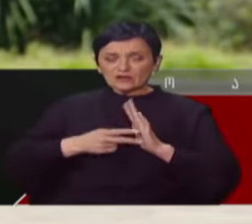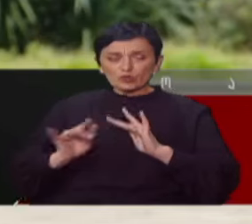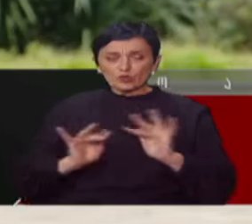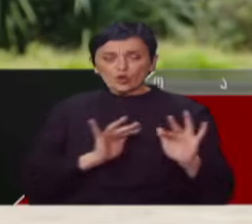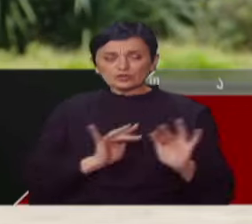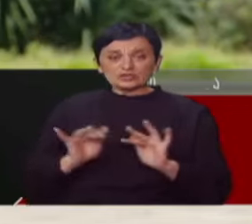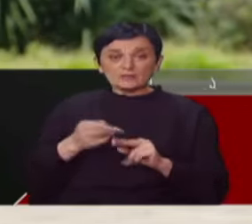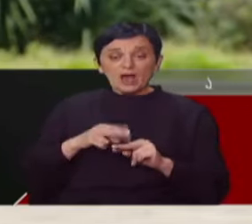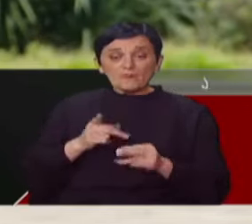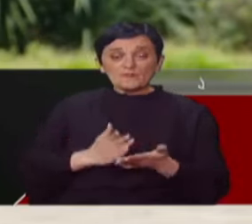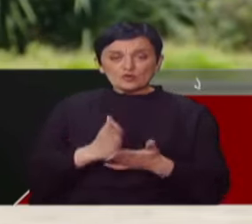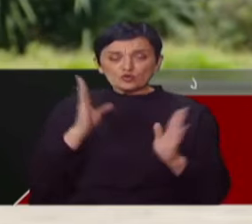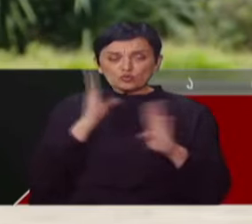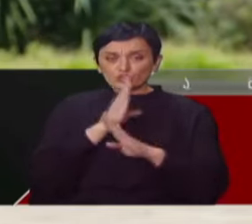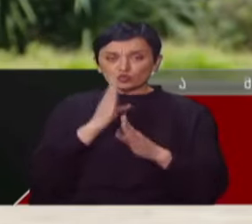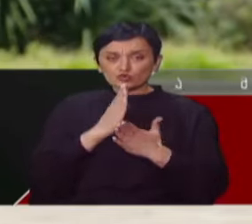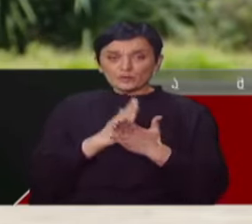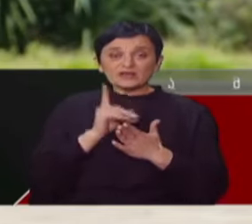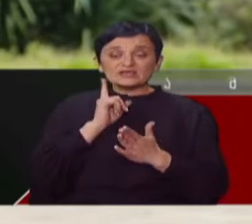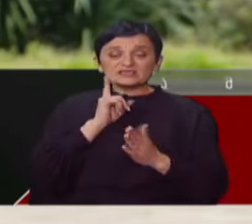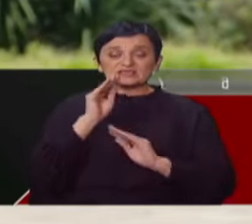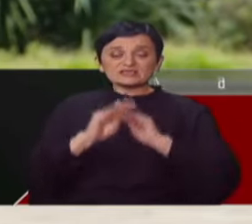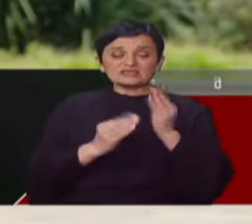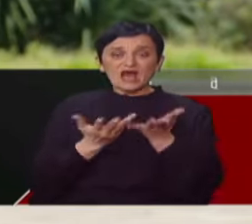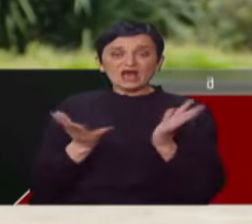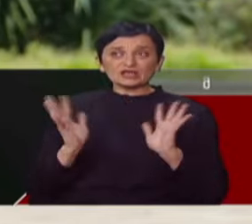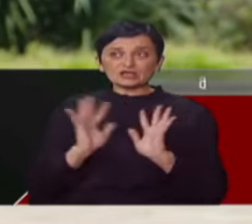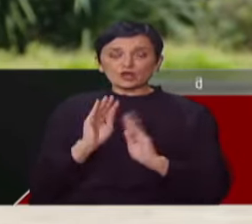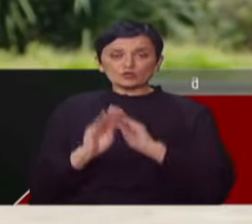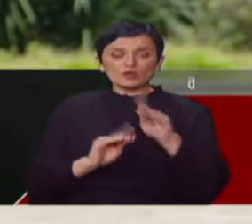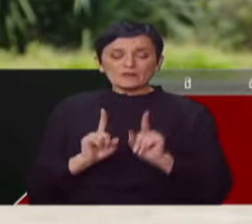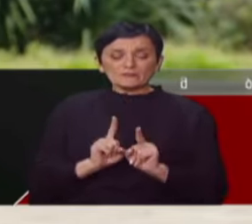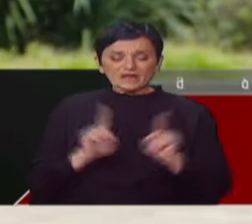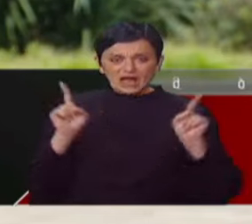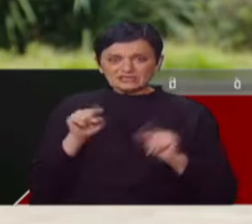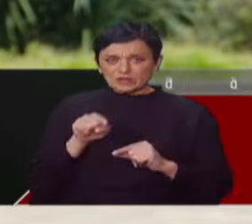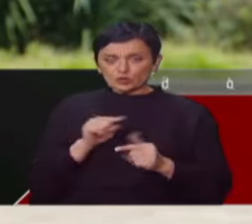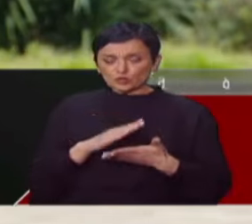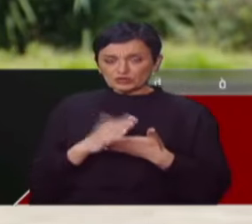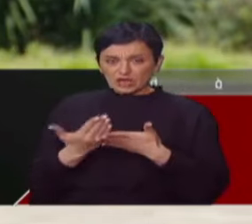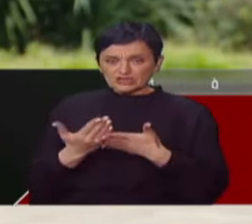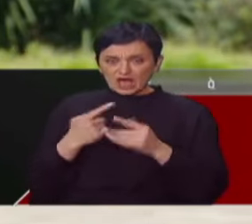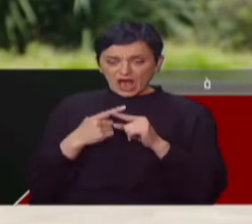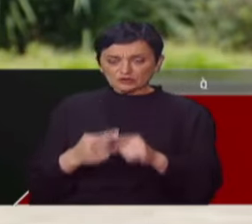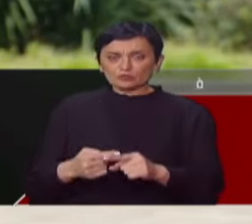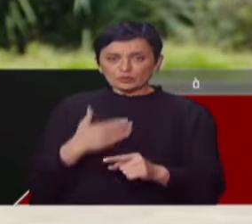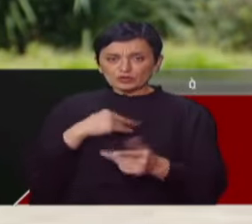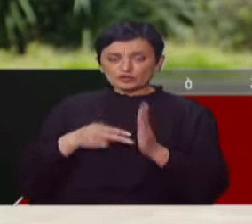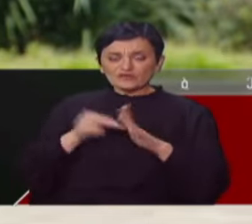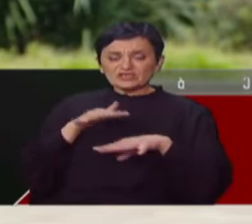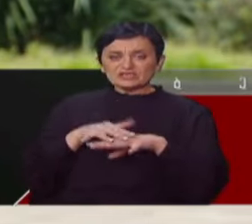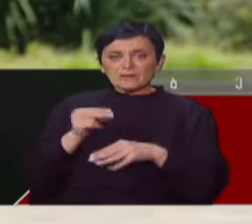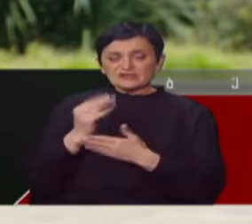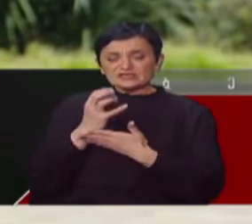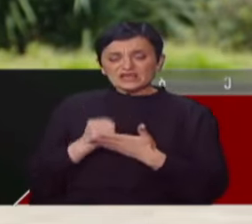ღონისძიებები ამ მიმართულებით, ბუნებრივია სარეკრეაციო სივრცეების მოწყობას განსაკუთრებული ნაწილი ფობა ჩვენი საბიუჯეტო